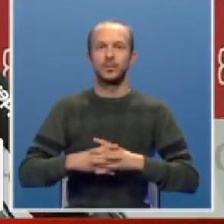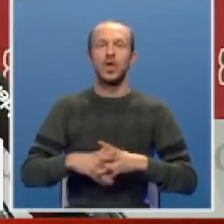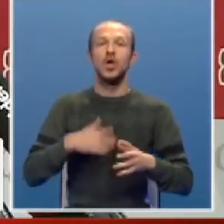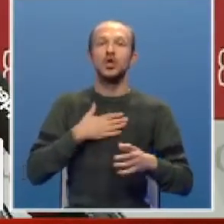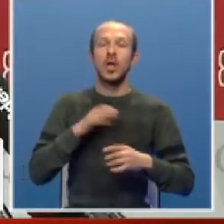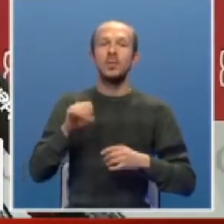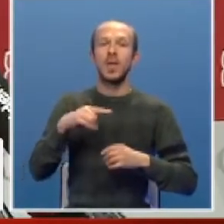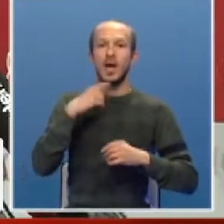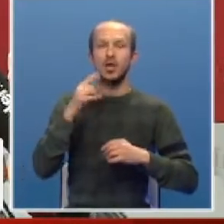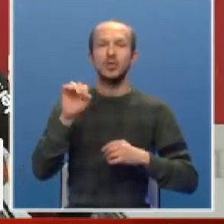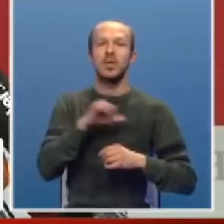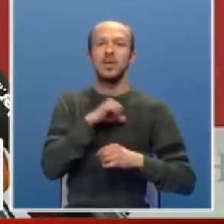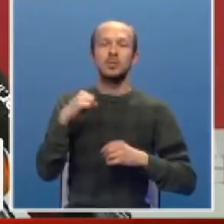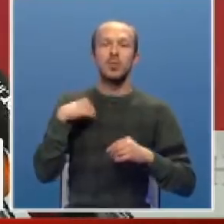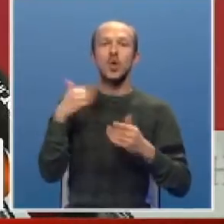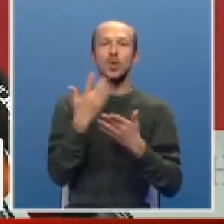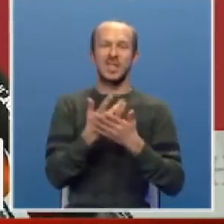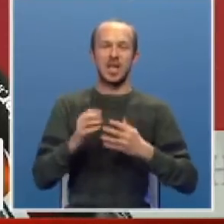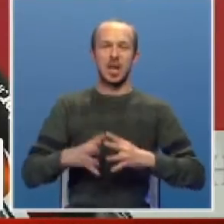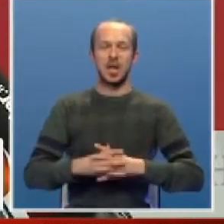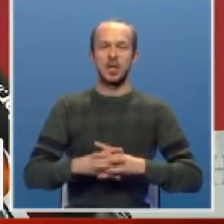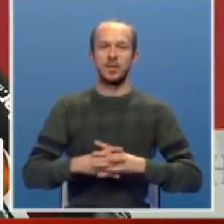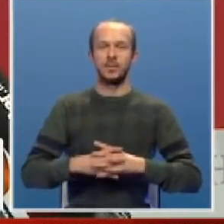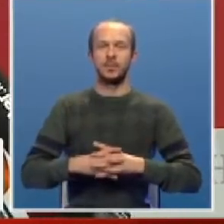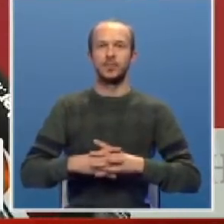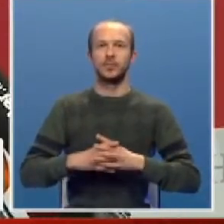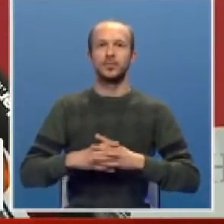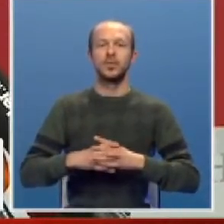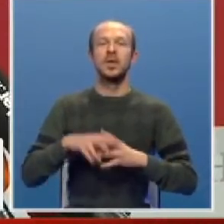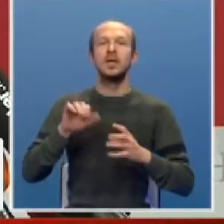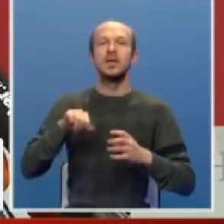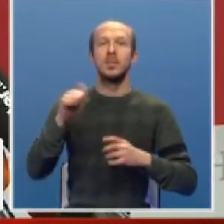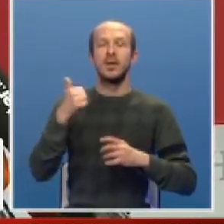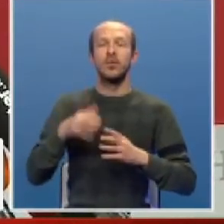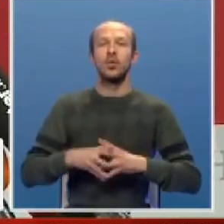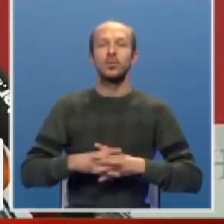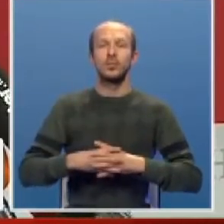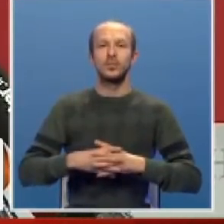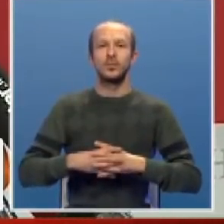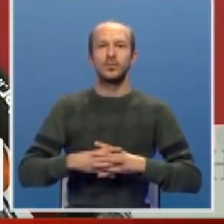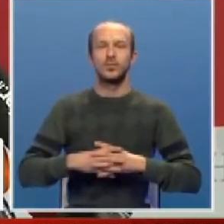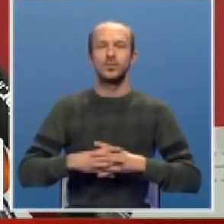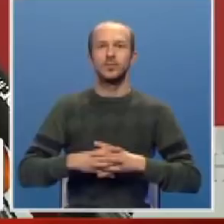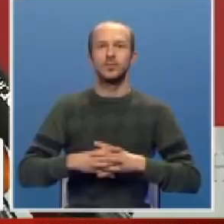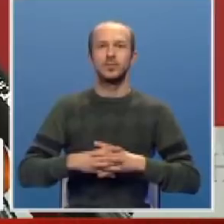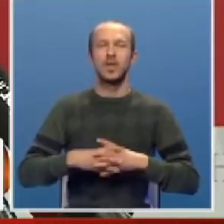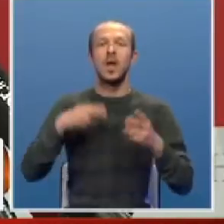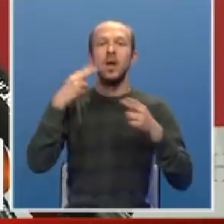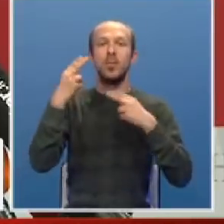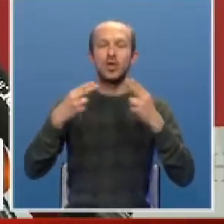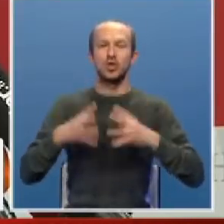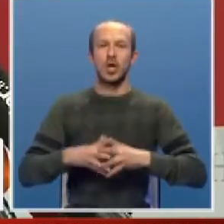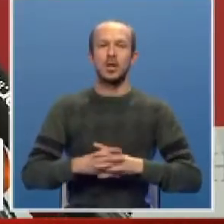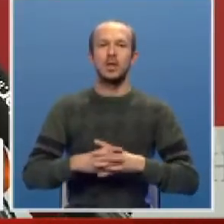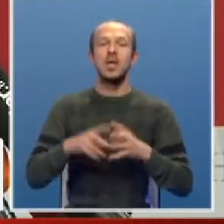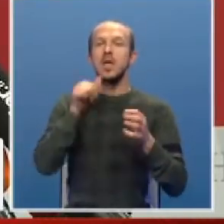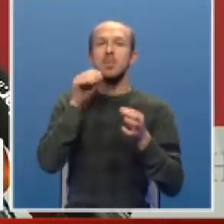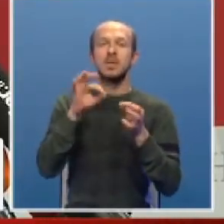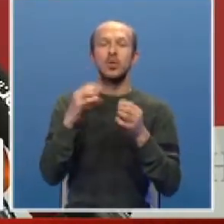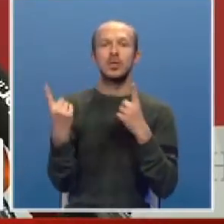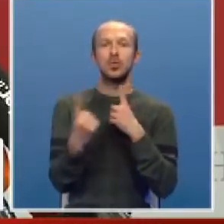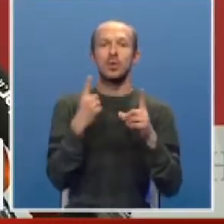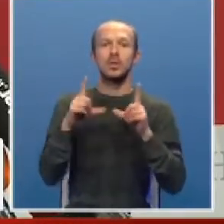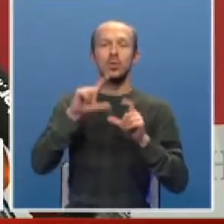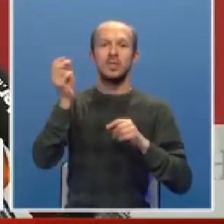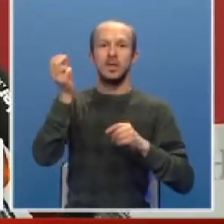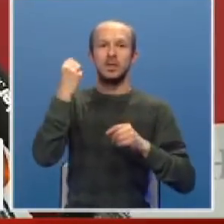Želim da kažem da smo mi ocenili da ponovo nizu da je politička i bezbednostna situacija